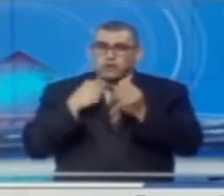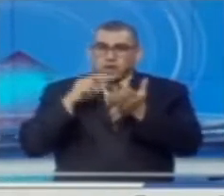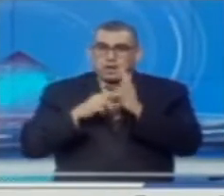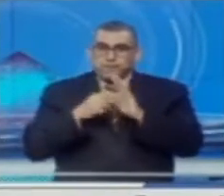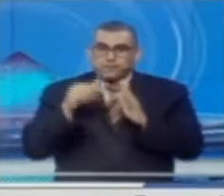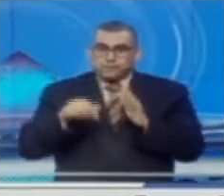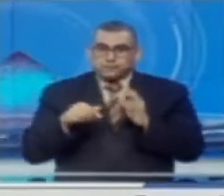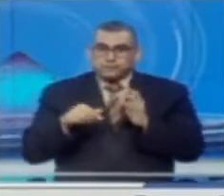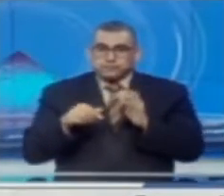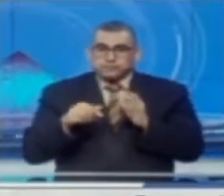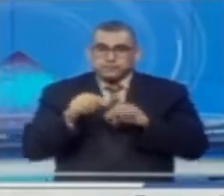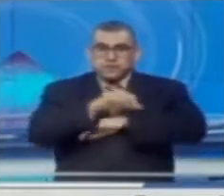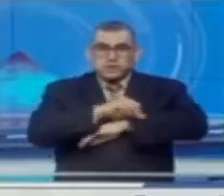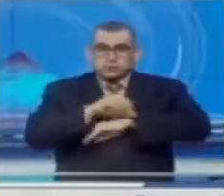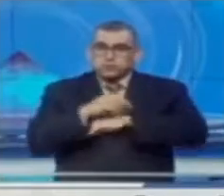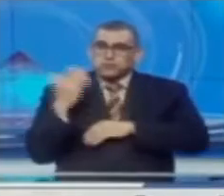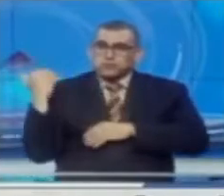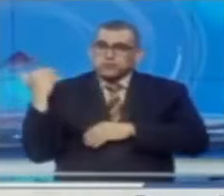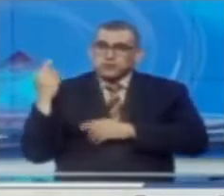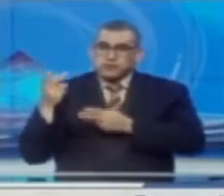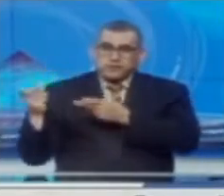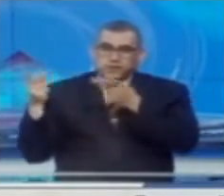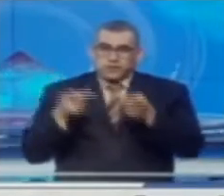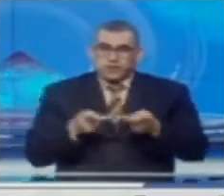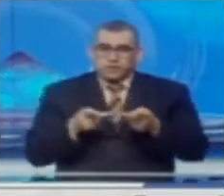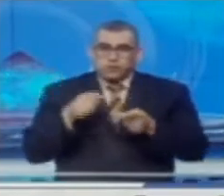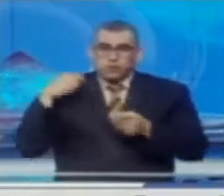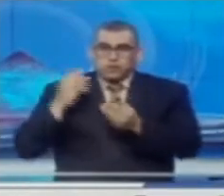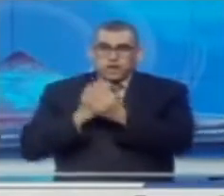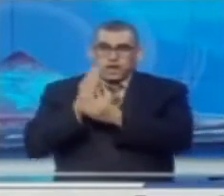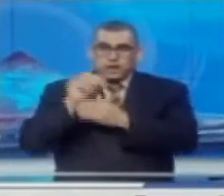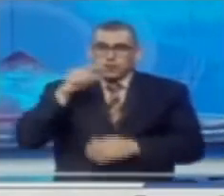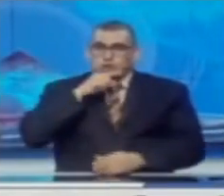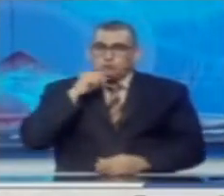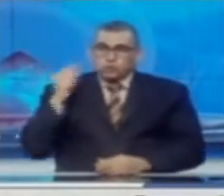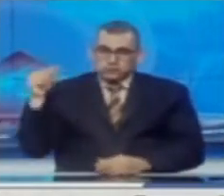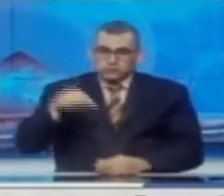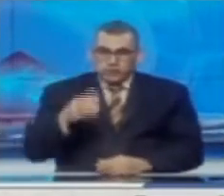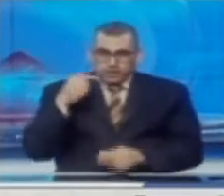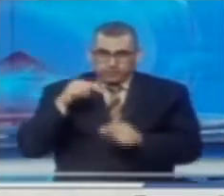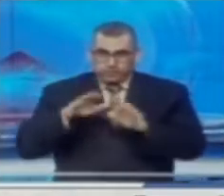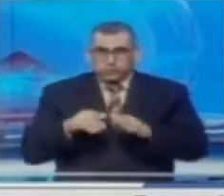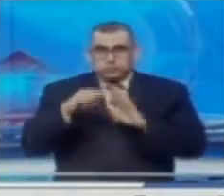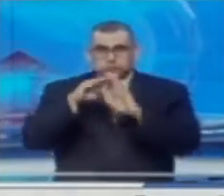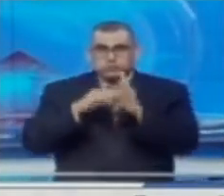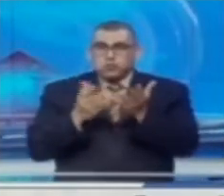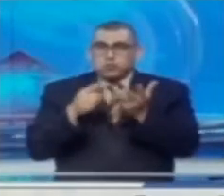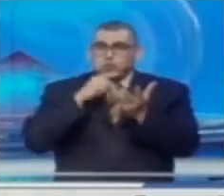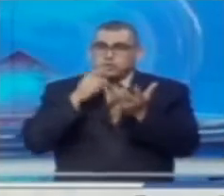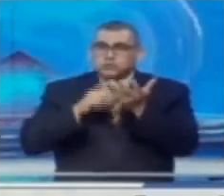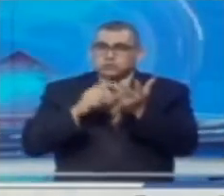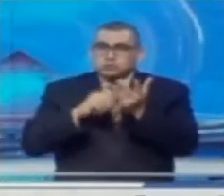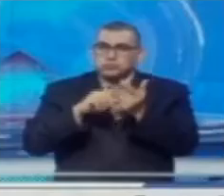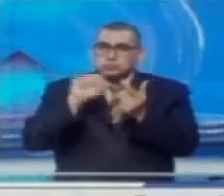منذ أسابيع قليلة استضفنا وزير الخارجية الروسي السيد سيرجي لافروف وعرض وجهة نظر روسيا في